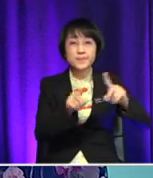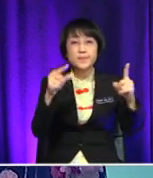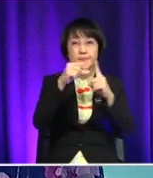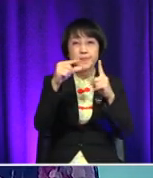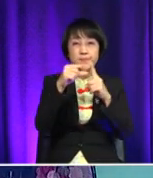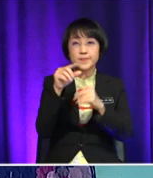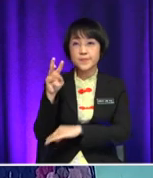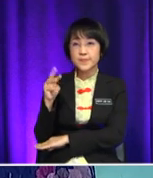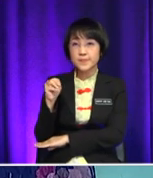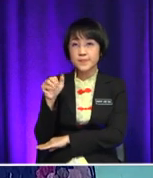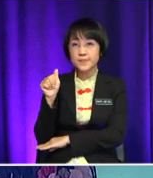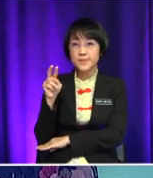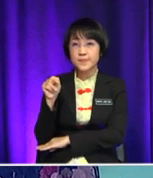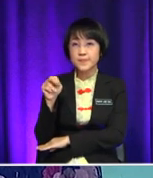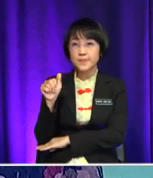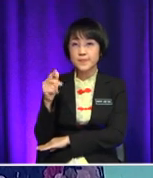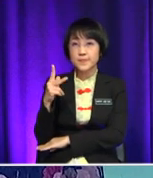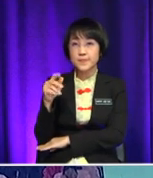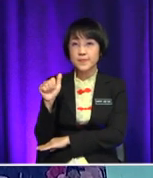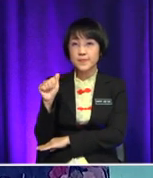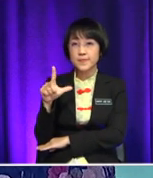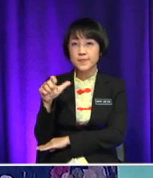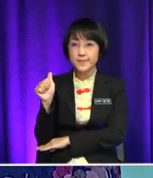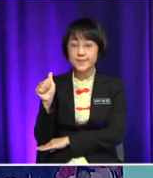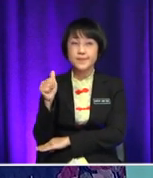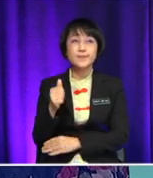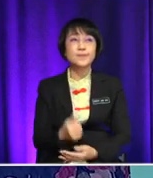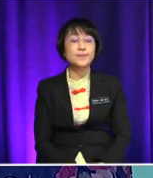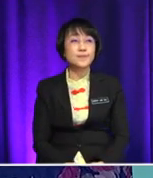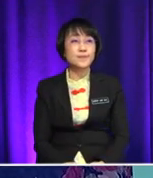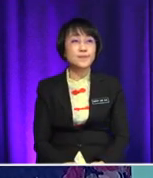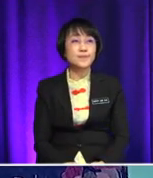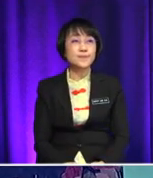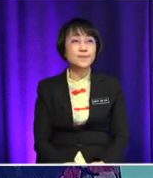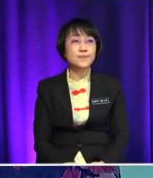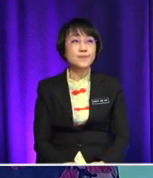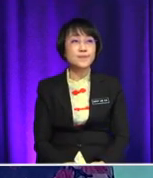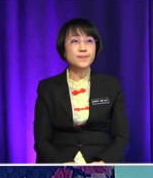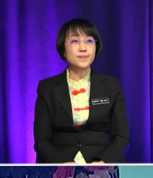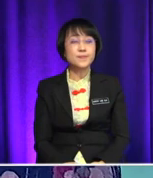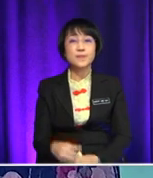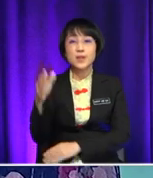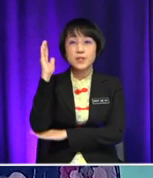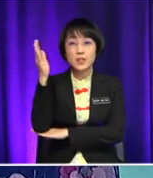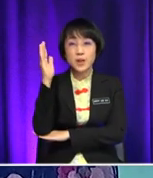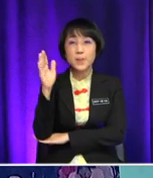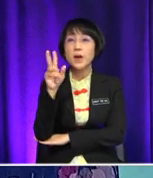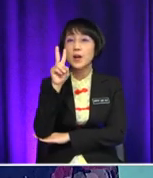kita nampak sebenarnya kalau ceramah dua halo